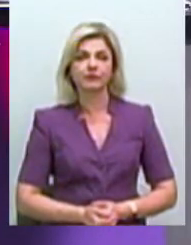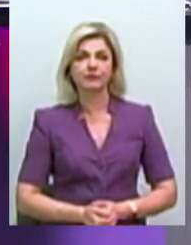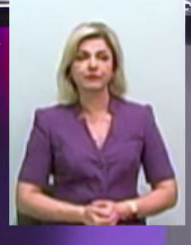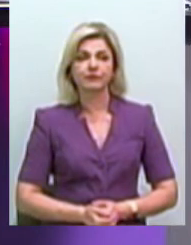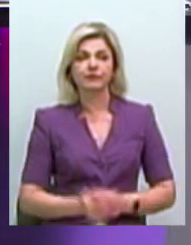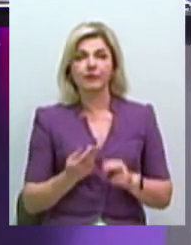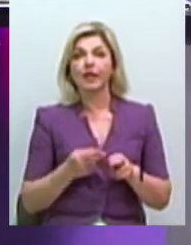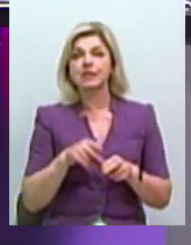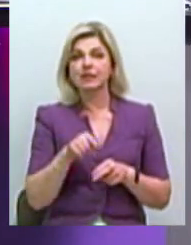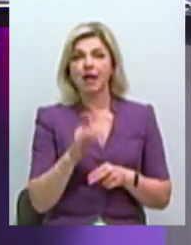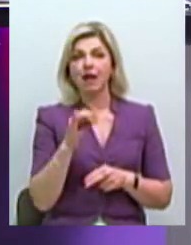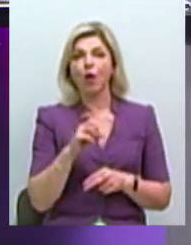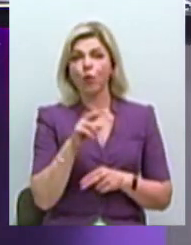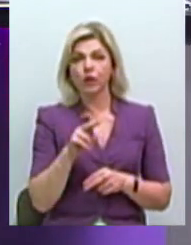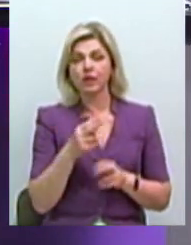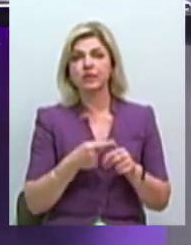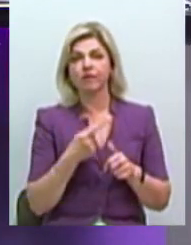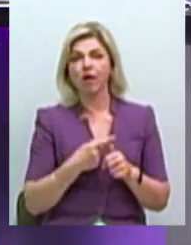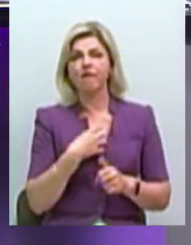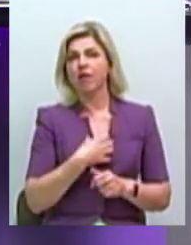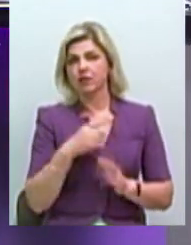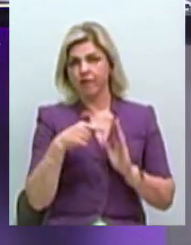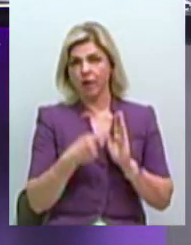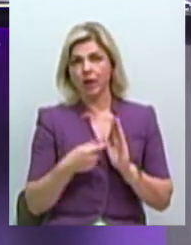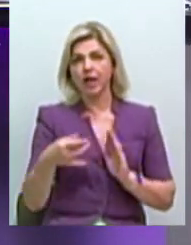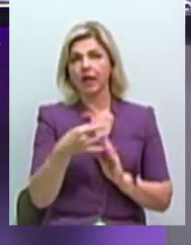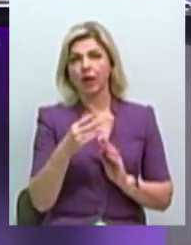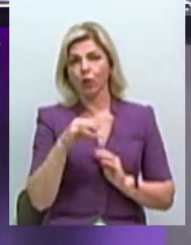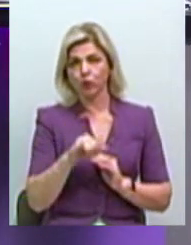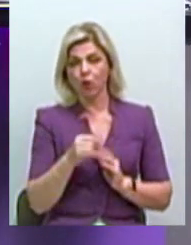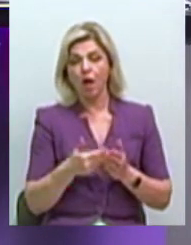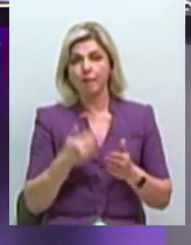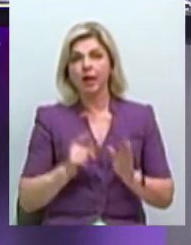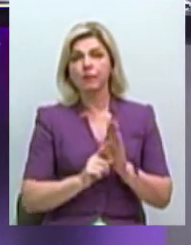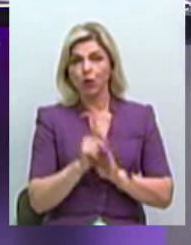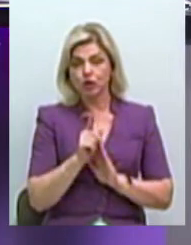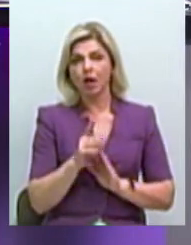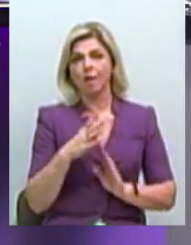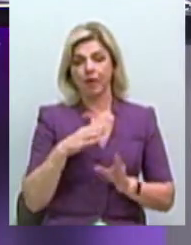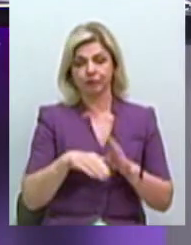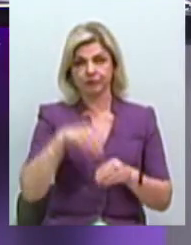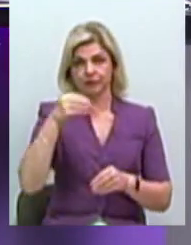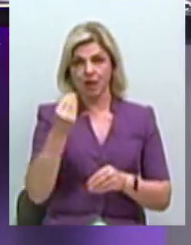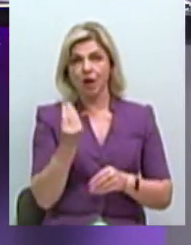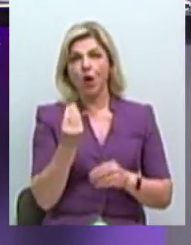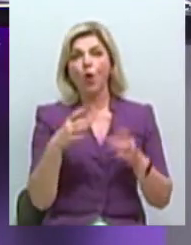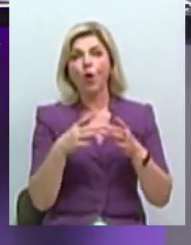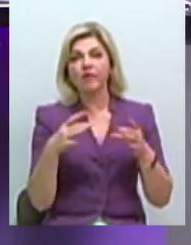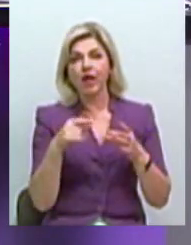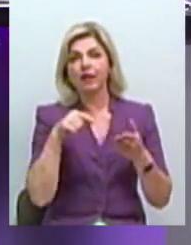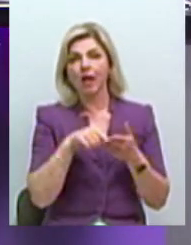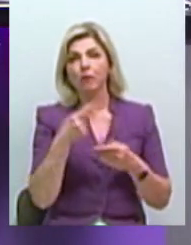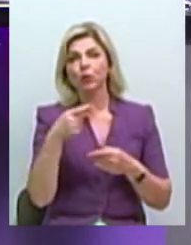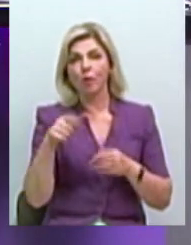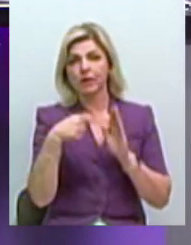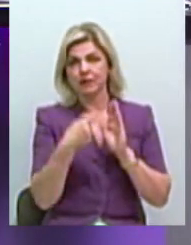Цей раунд – умовна назва «Виклики регіону». Перед початком ми провели жеребкування, ви особисто витягли конверт з номером запитання.